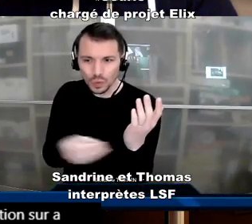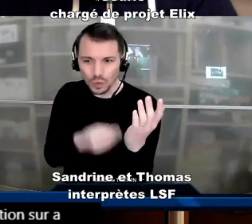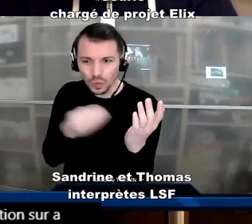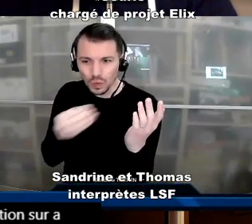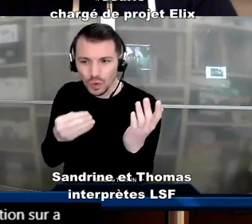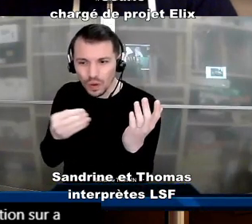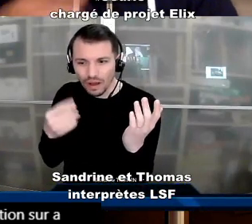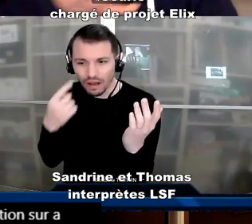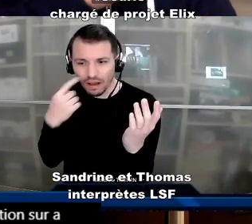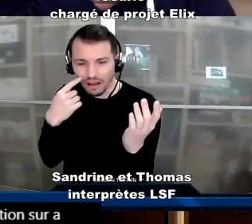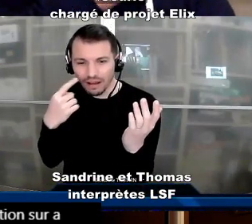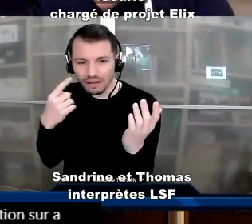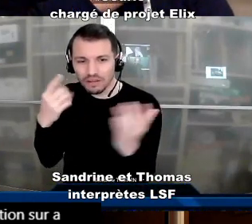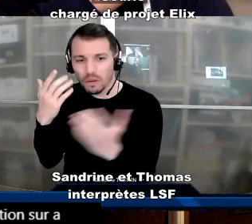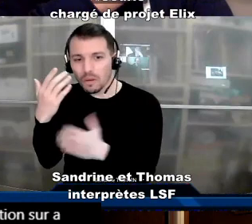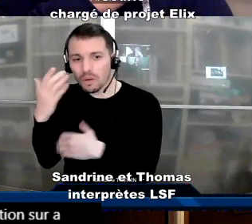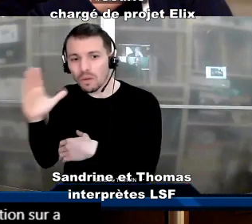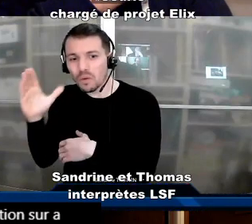se défendre.